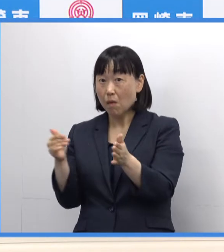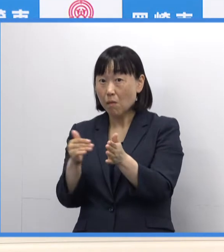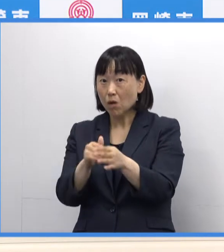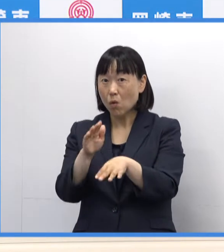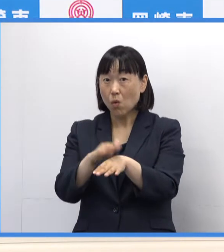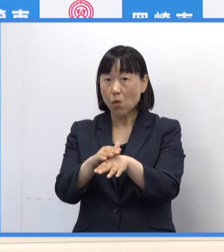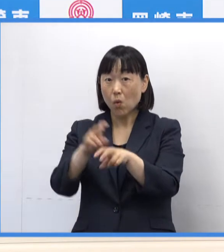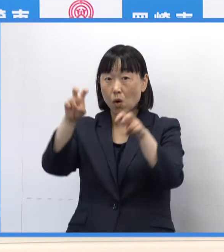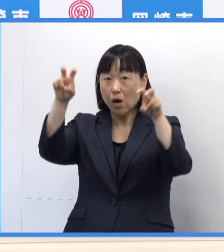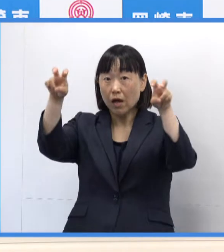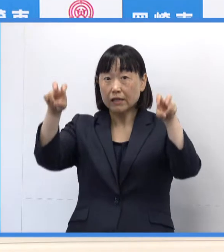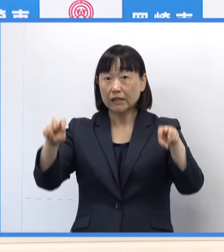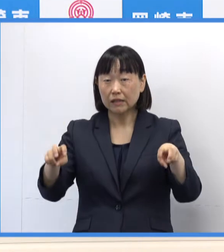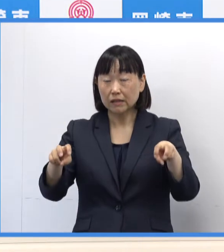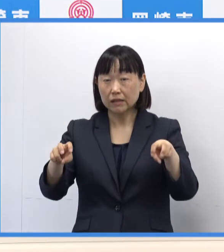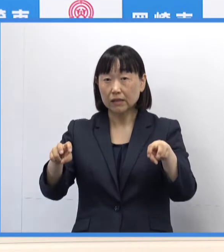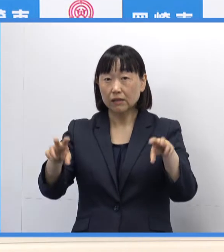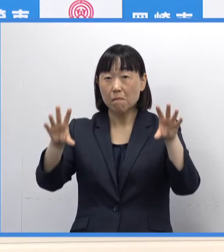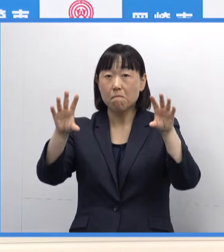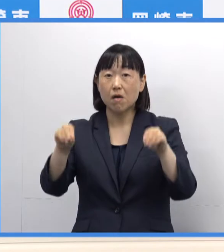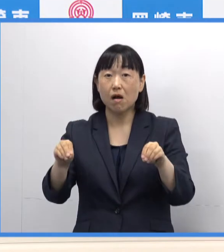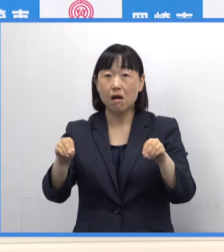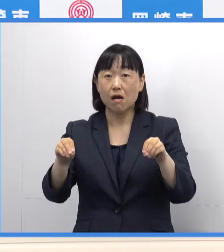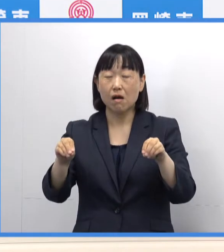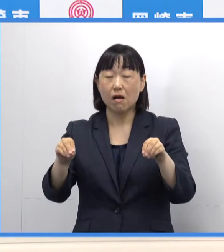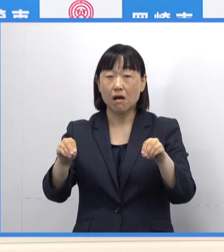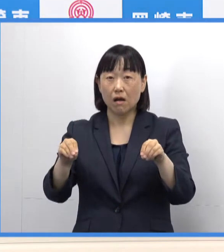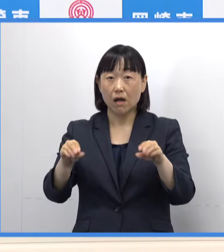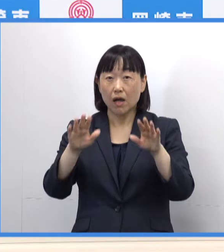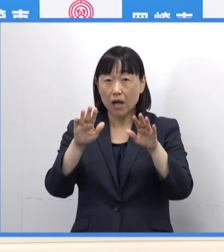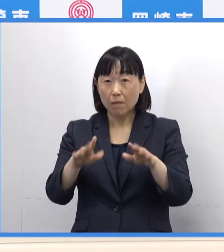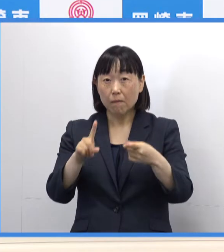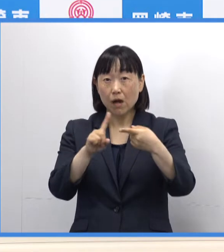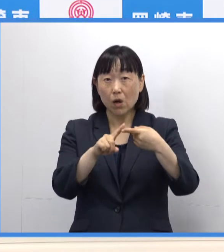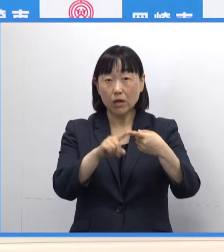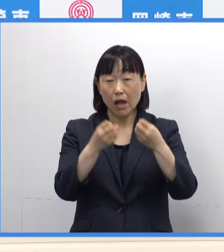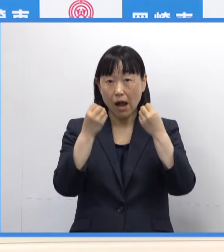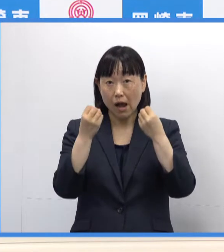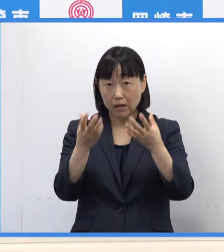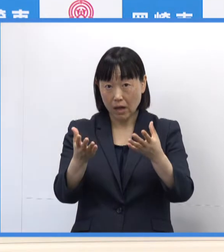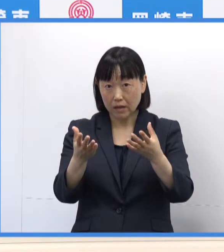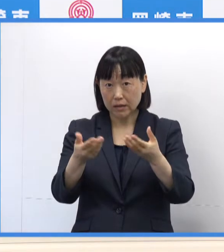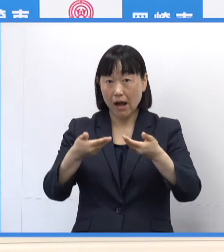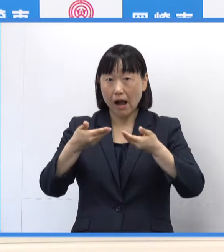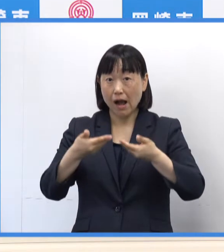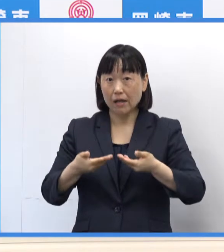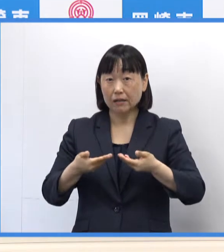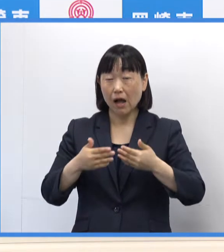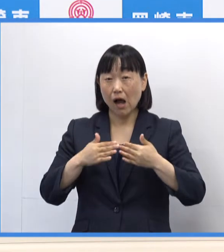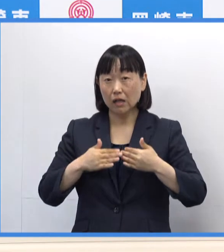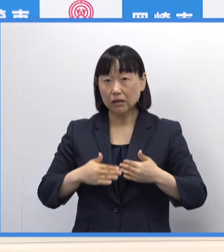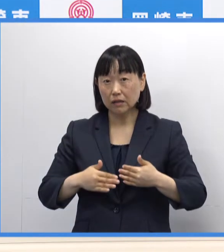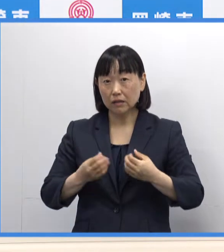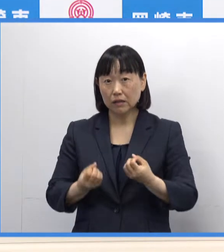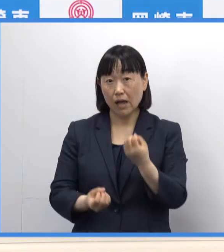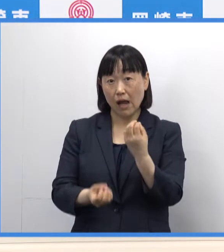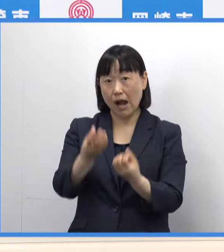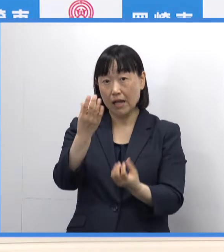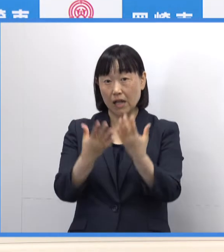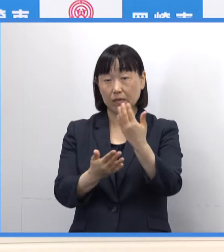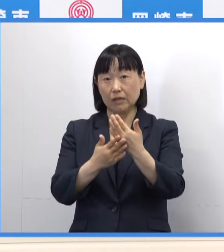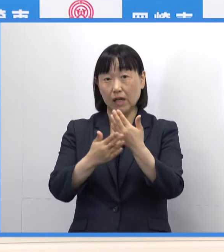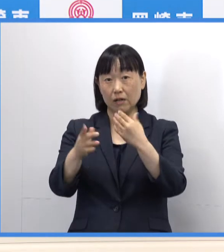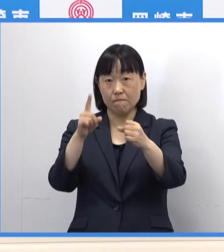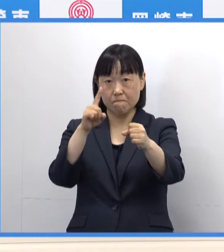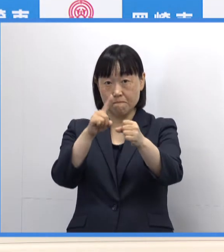の桟敷席を廃止することなど、時代に即した新しい安全安心な花火大会を目指して